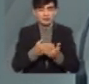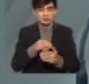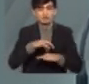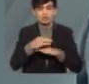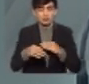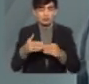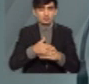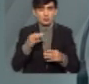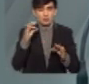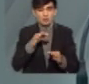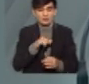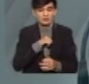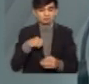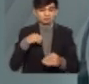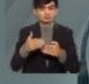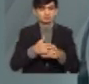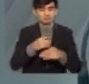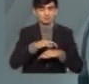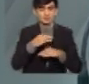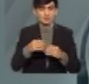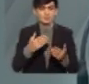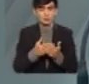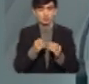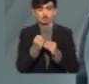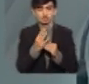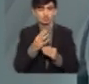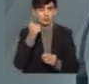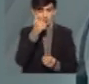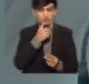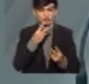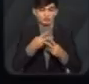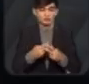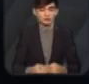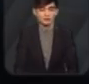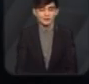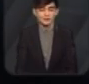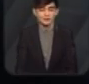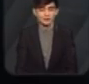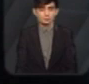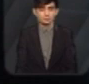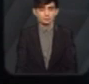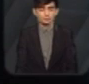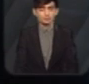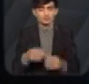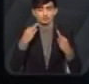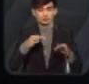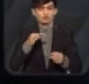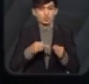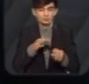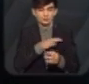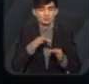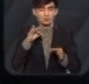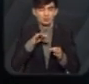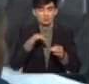наказания более строгим приговорить в общей сложности к 14 годам лишения свободы. По решению суда Нурлан